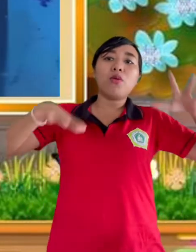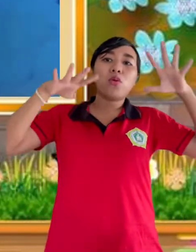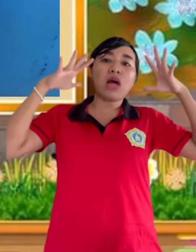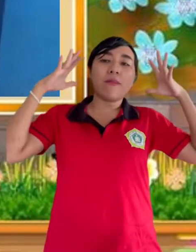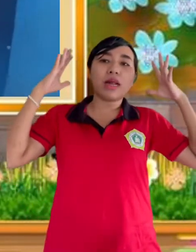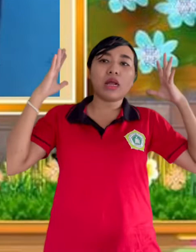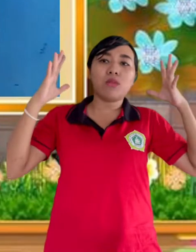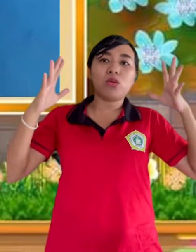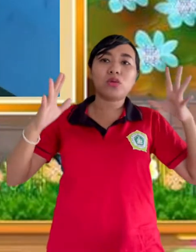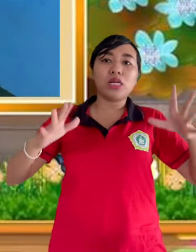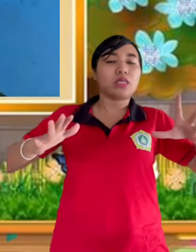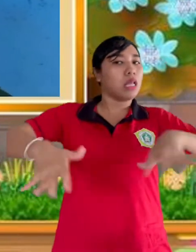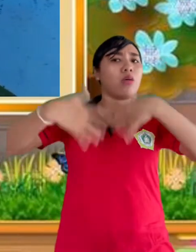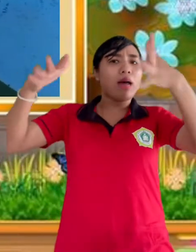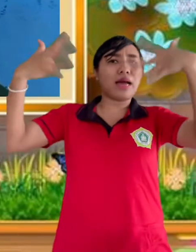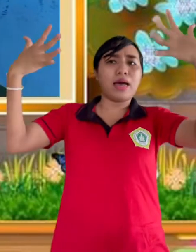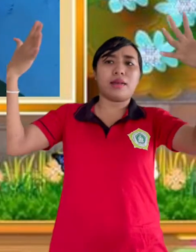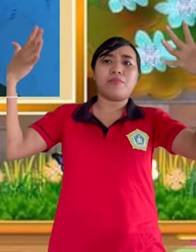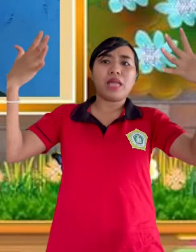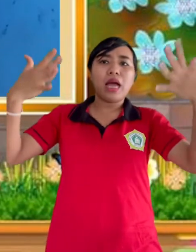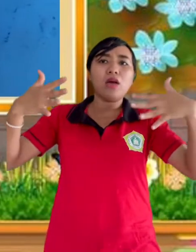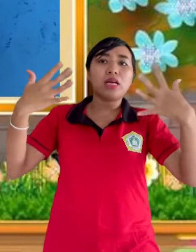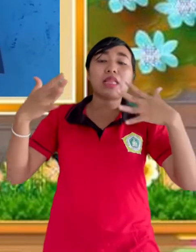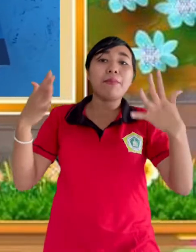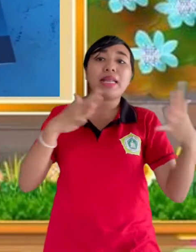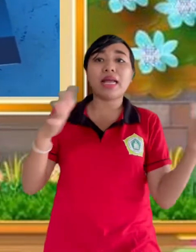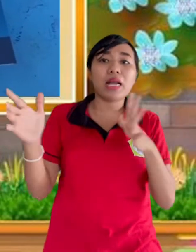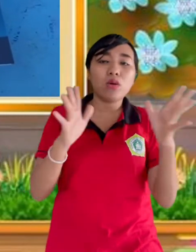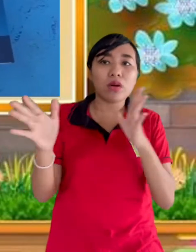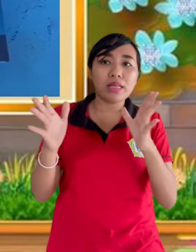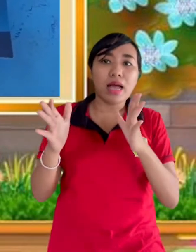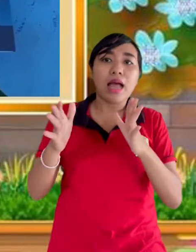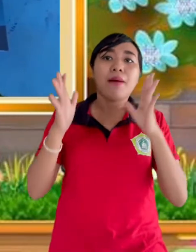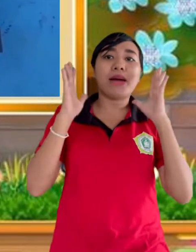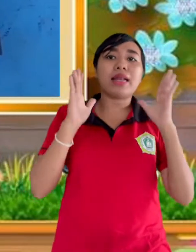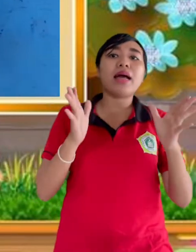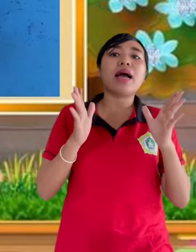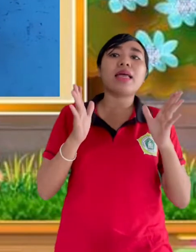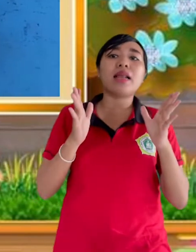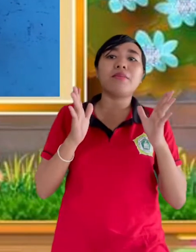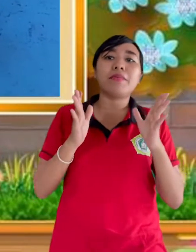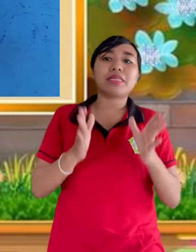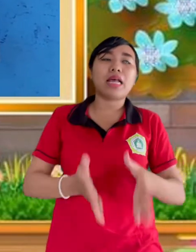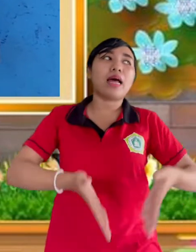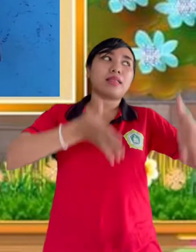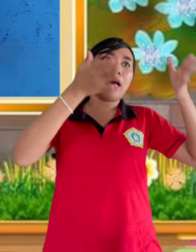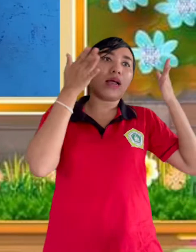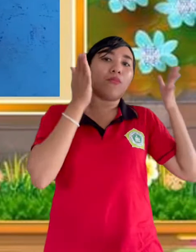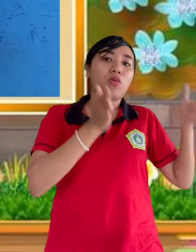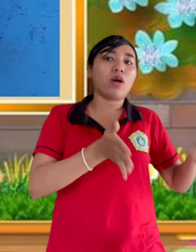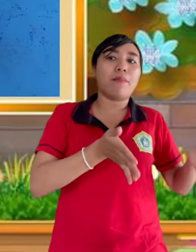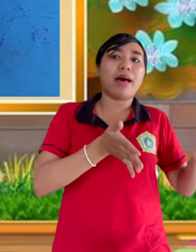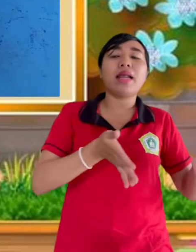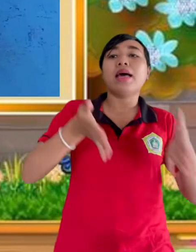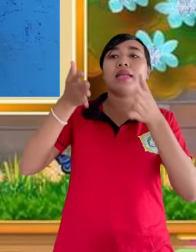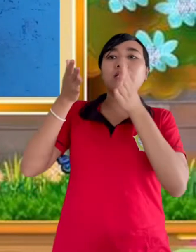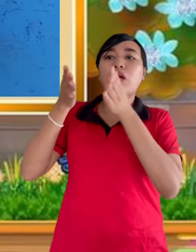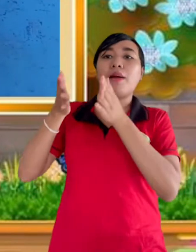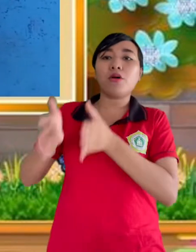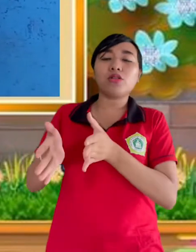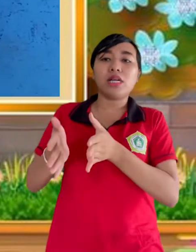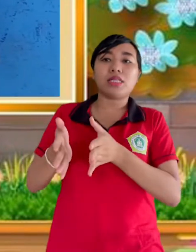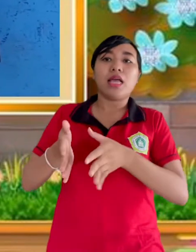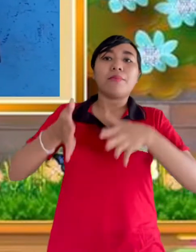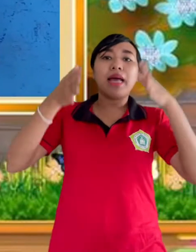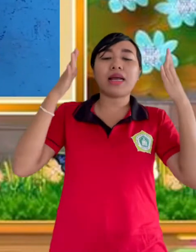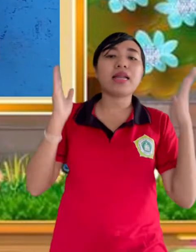juga buku gambar dan buku tulis, dikeluarkan. Ayo kita bandingkan ukurannya. Manakah yang lebih besar antara buku gambar dan juga